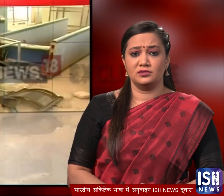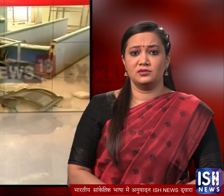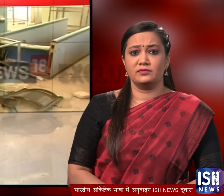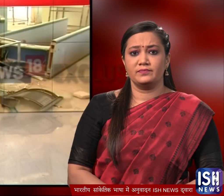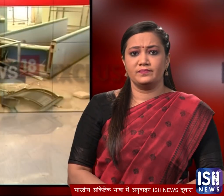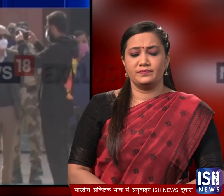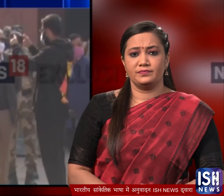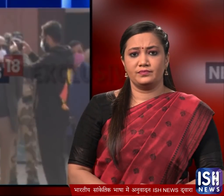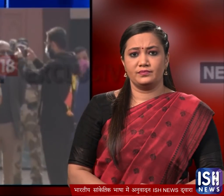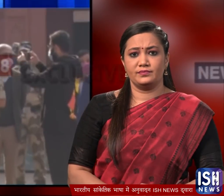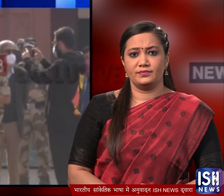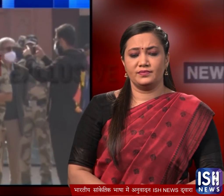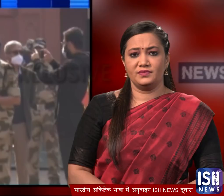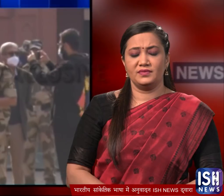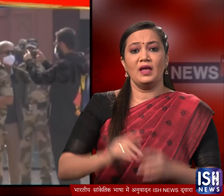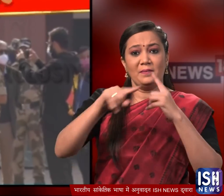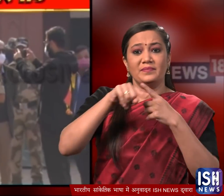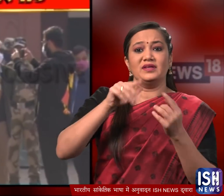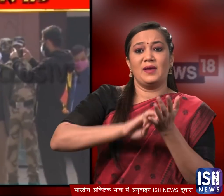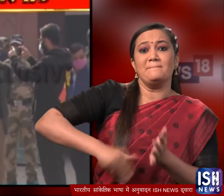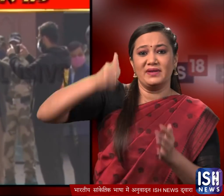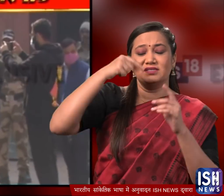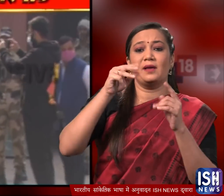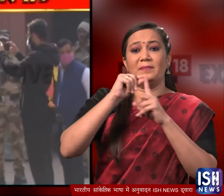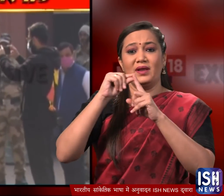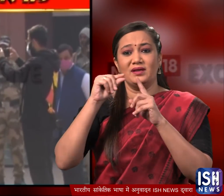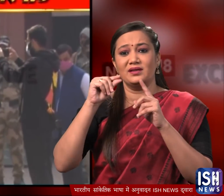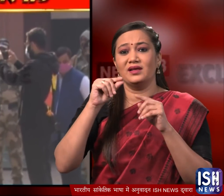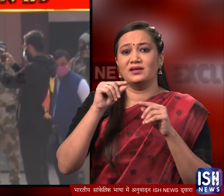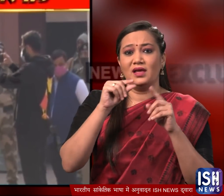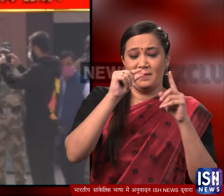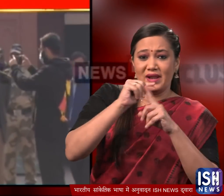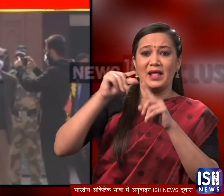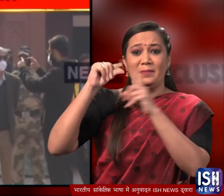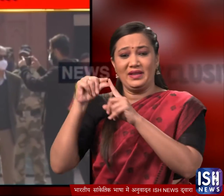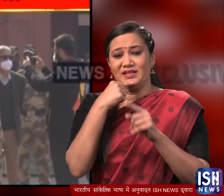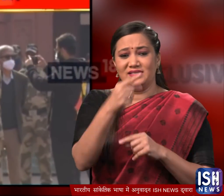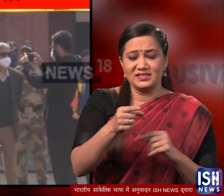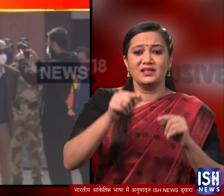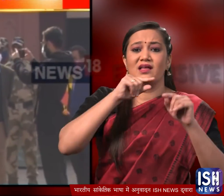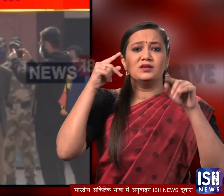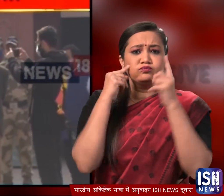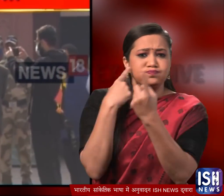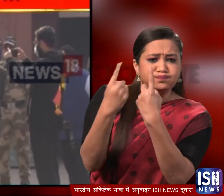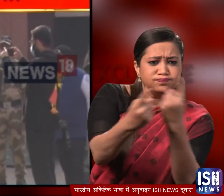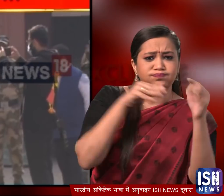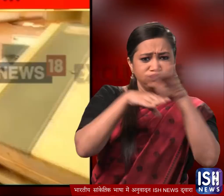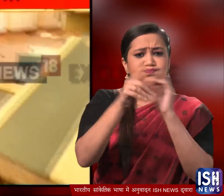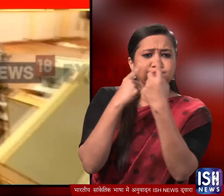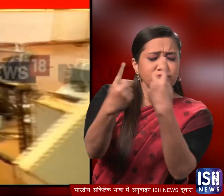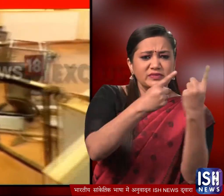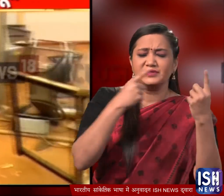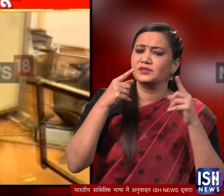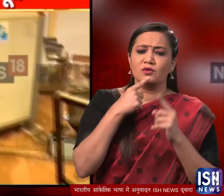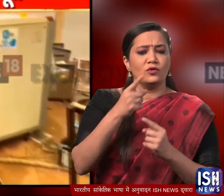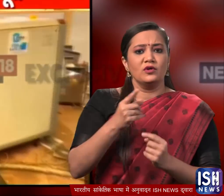जारी कर दिए। साथ ही केंद्रीय मंत्री प्रहलाद पटेल ने लाल किले का दौरा किया और वहां हुए नुकसान का जायजा लिया।